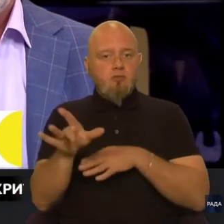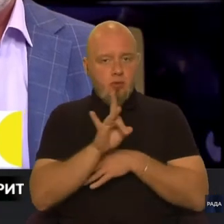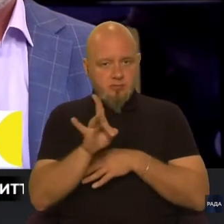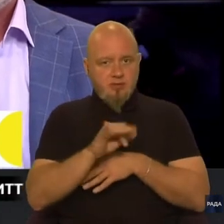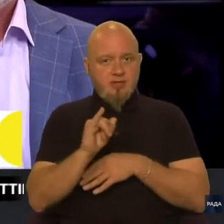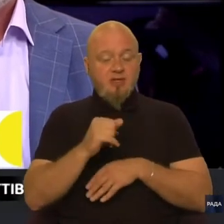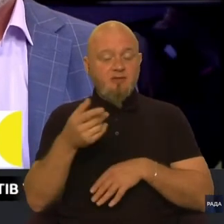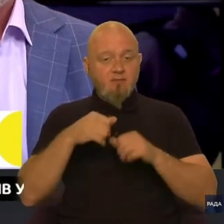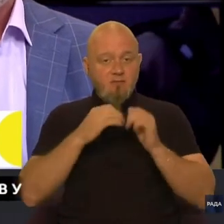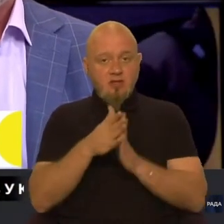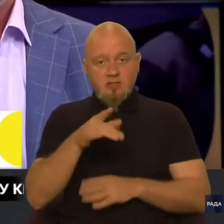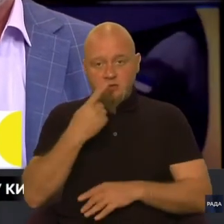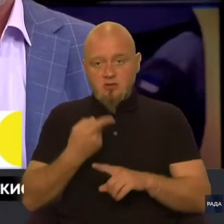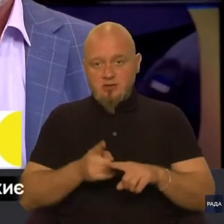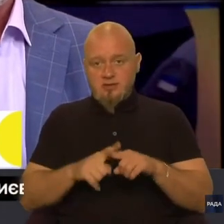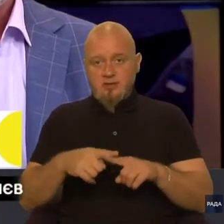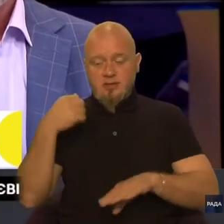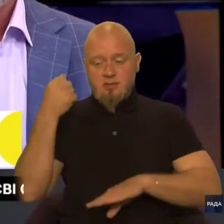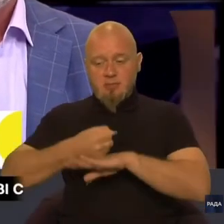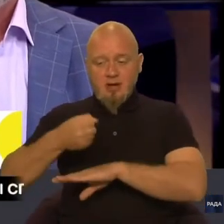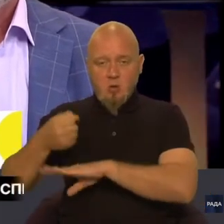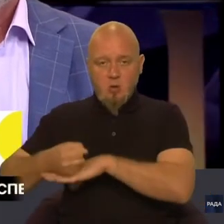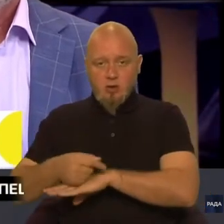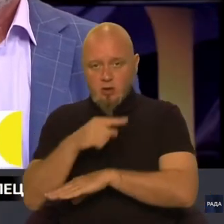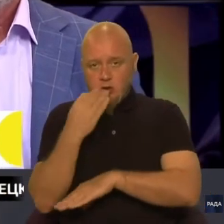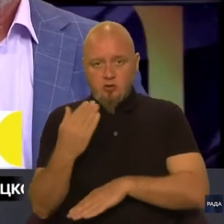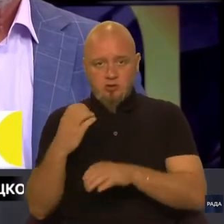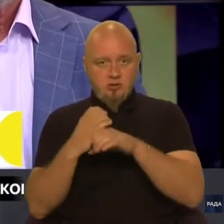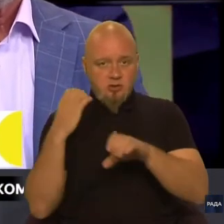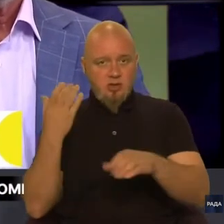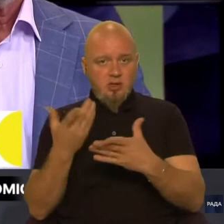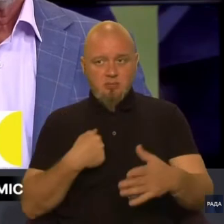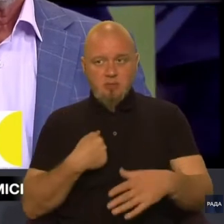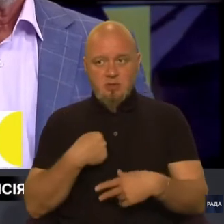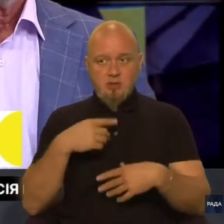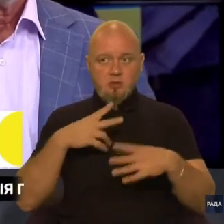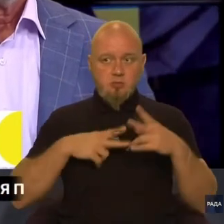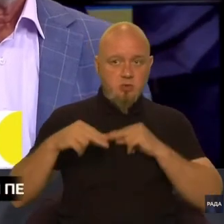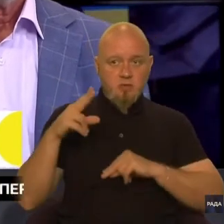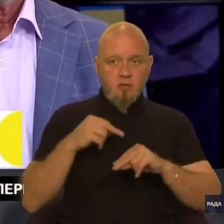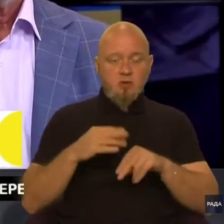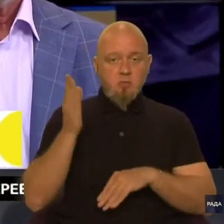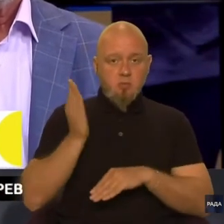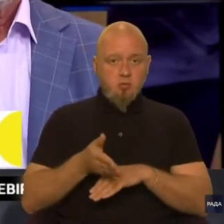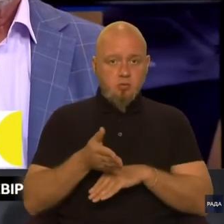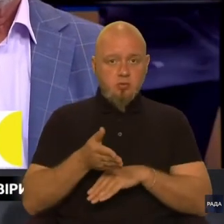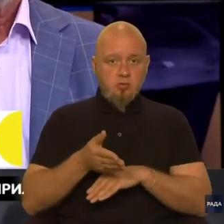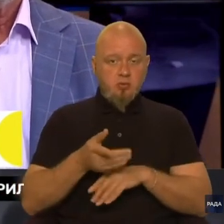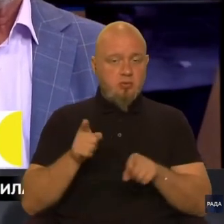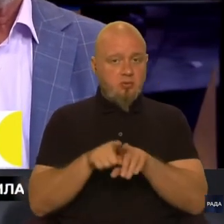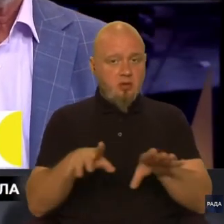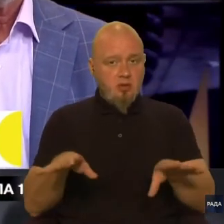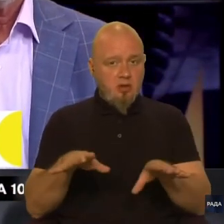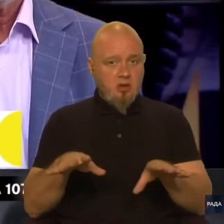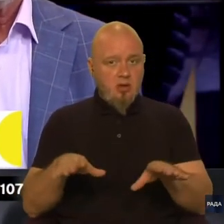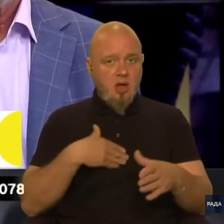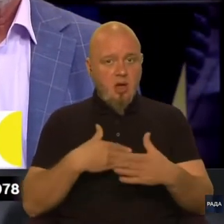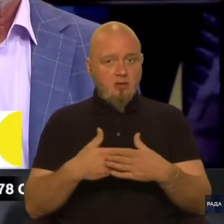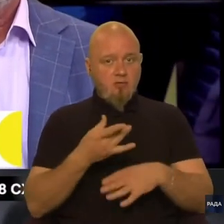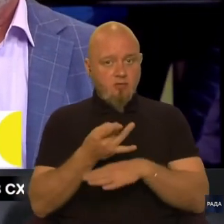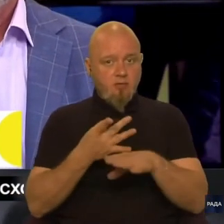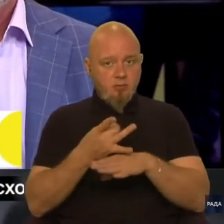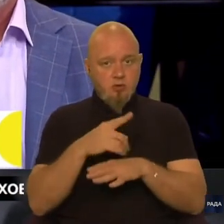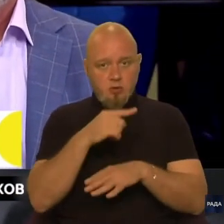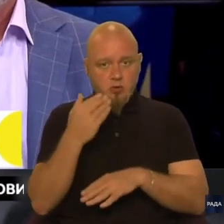і два Власне кажучи ті прильоти російських ракет які Ми сподівалися будуть так активно